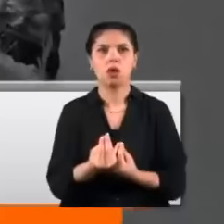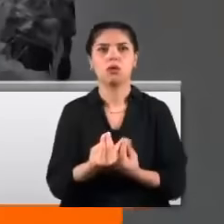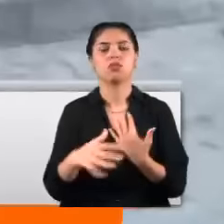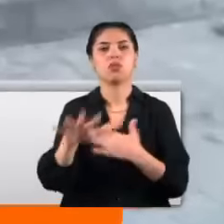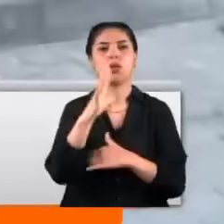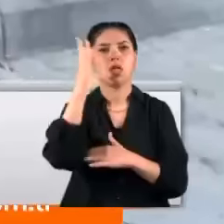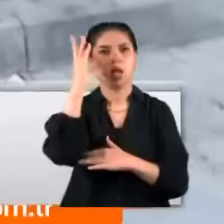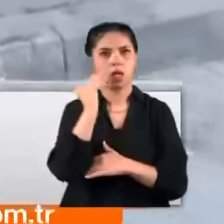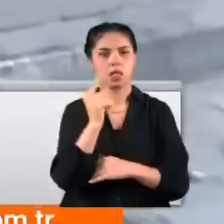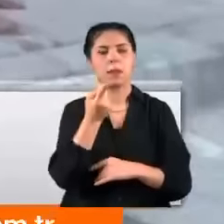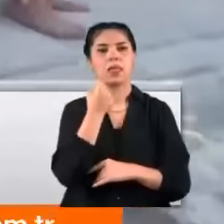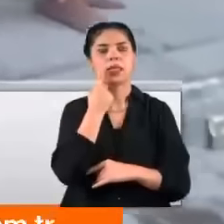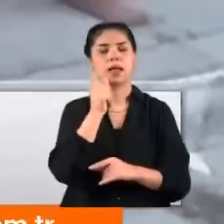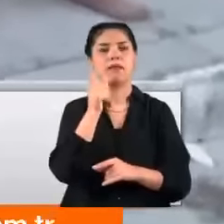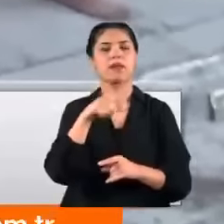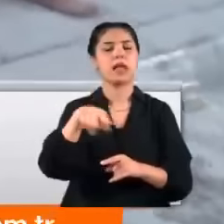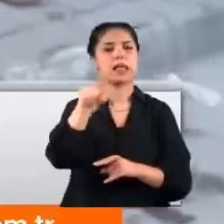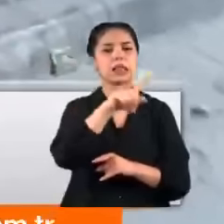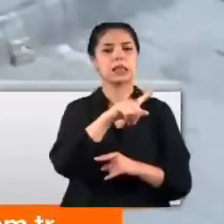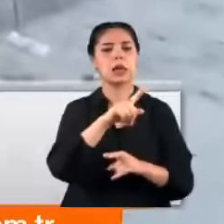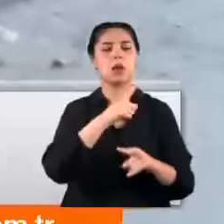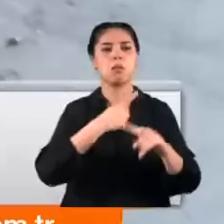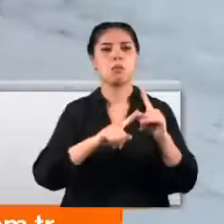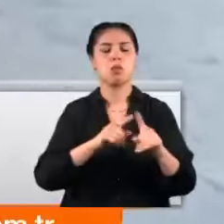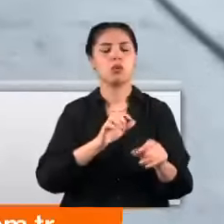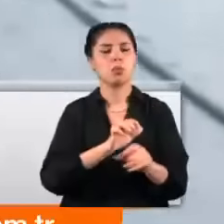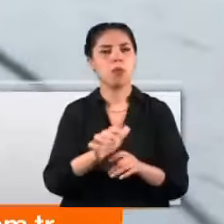göstermesi ve devletlere politik baskı uygulanabilmesi açısından önemli.